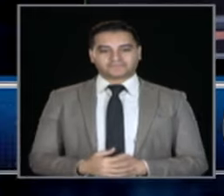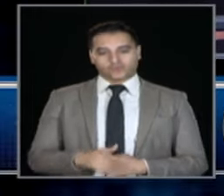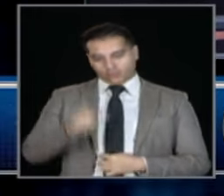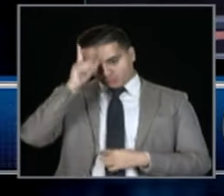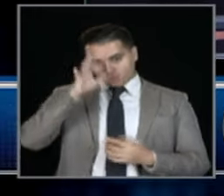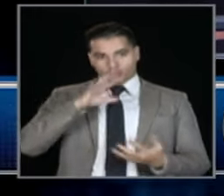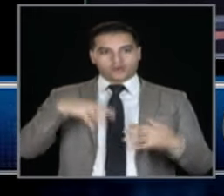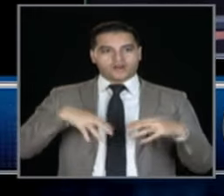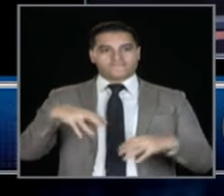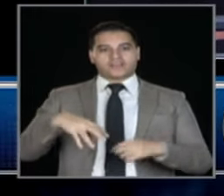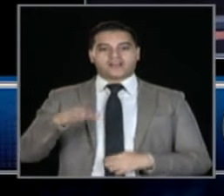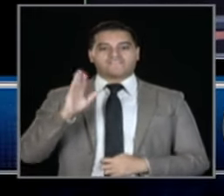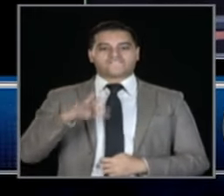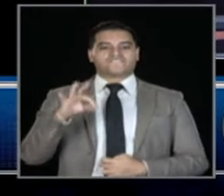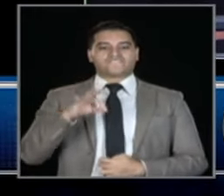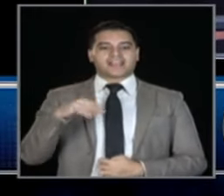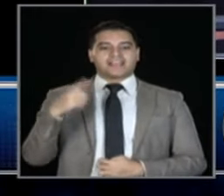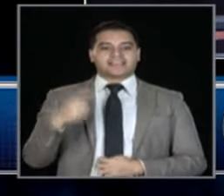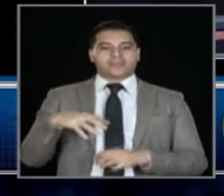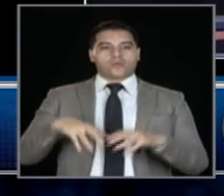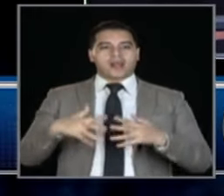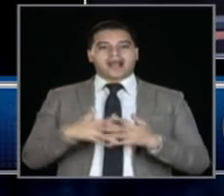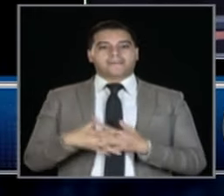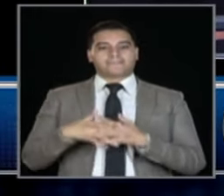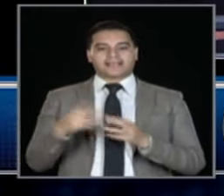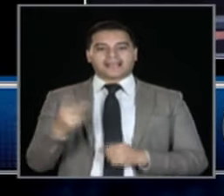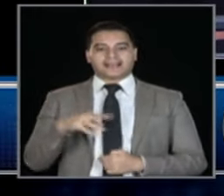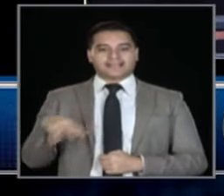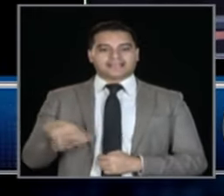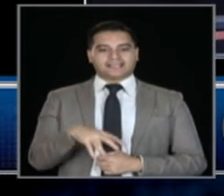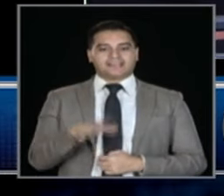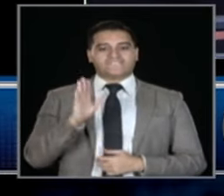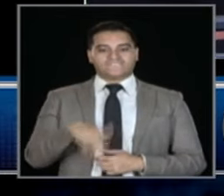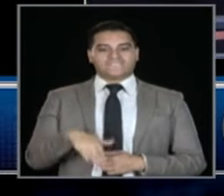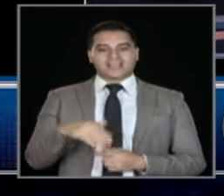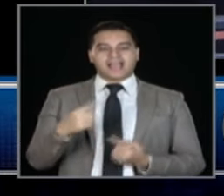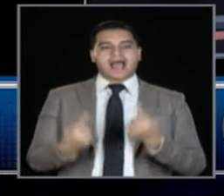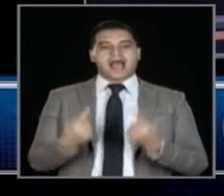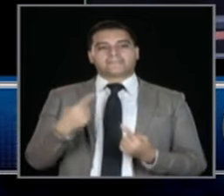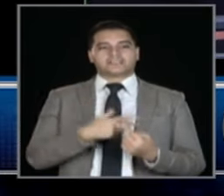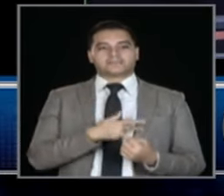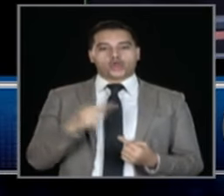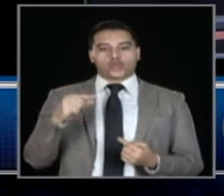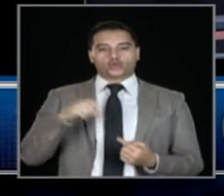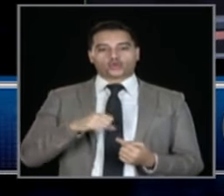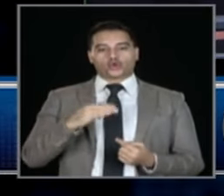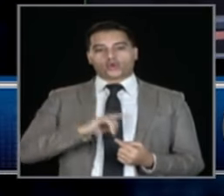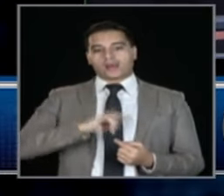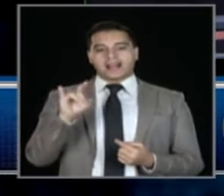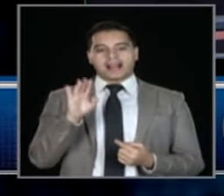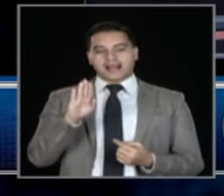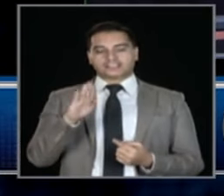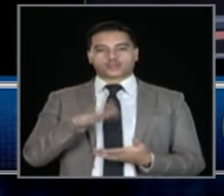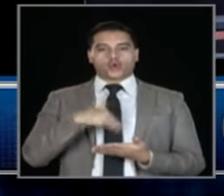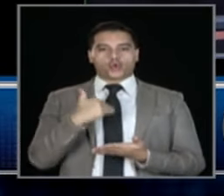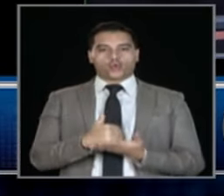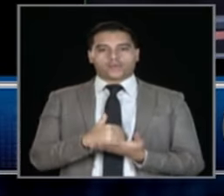جغرافيا، في اي من دول الامريكتين تقع غابة دوغلاس الحكومية؟